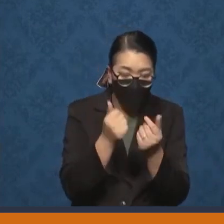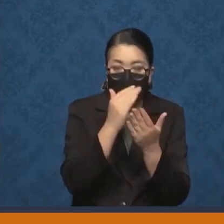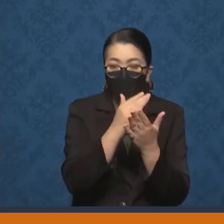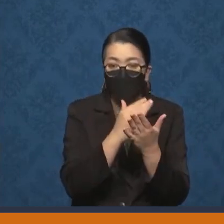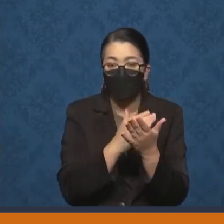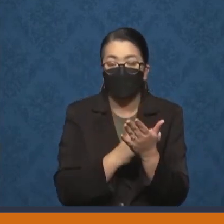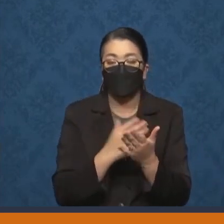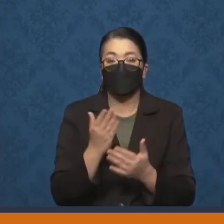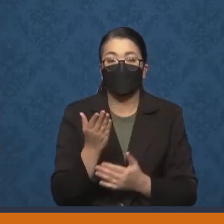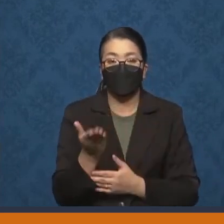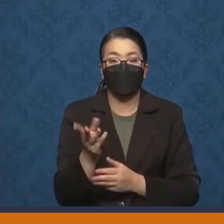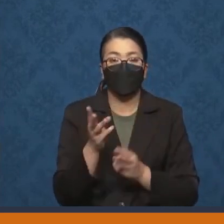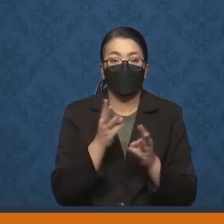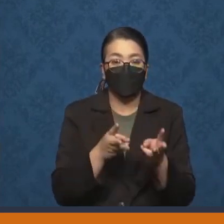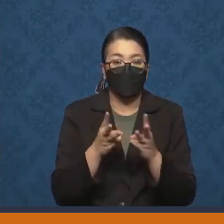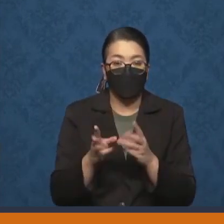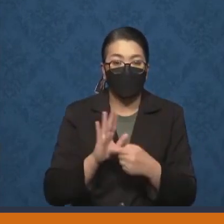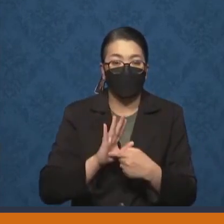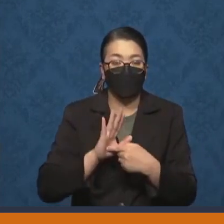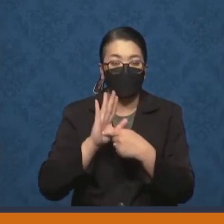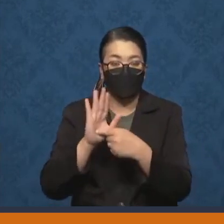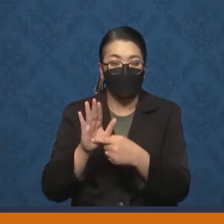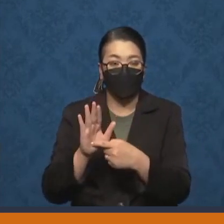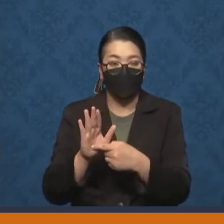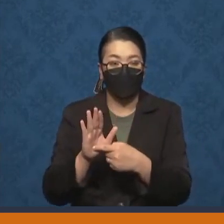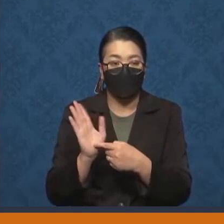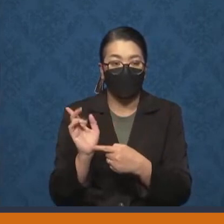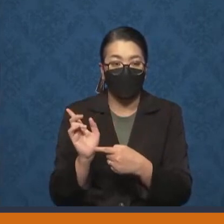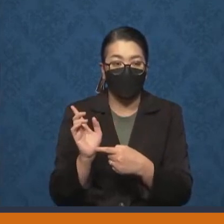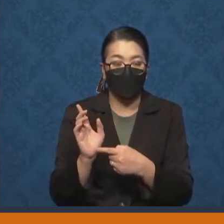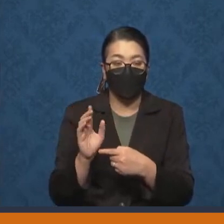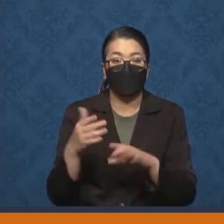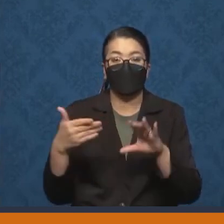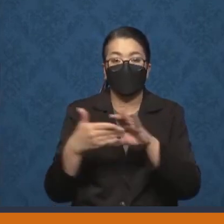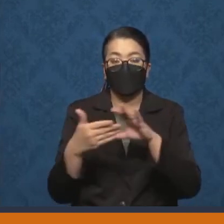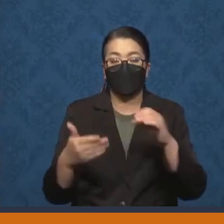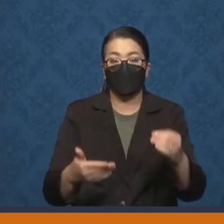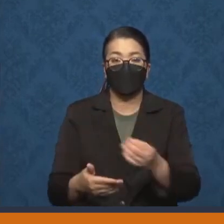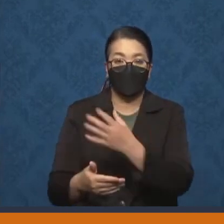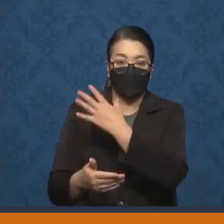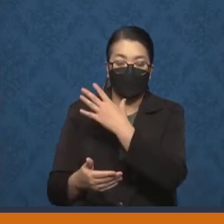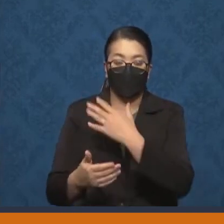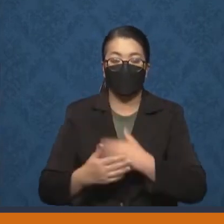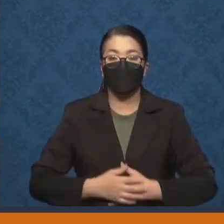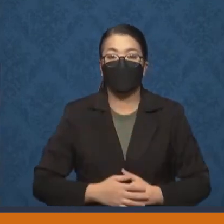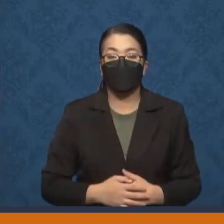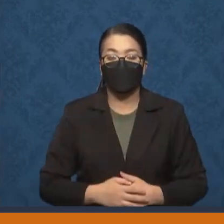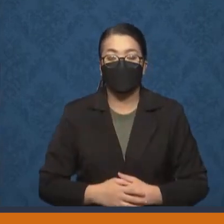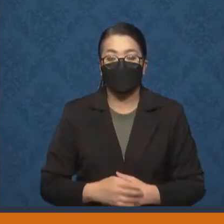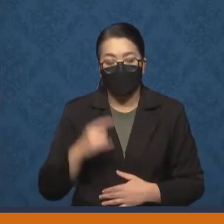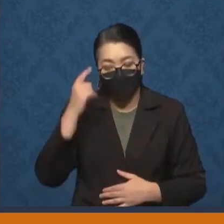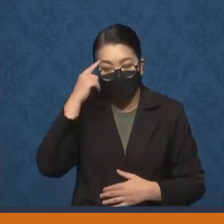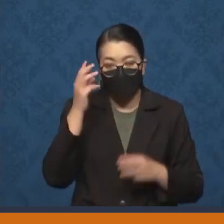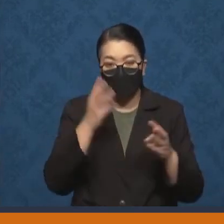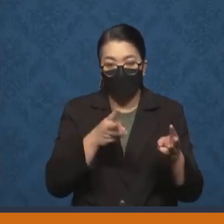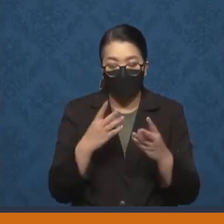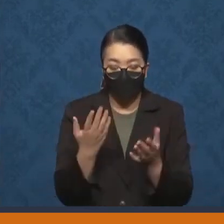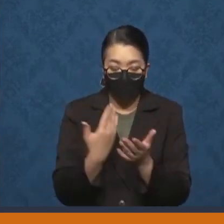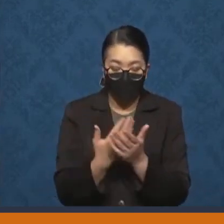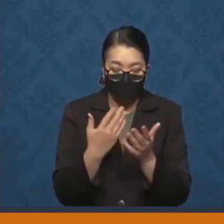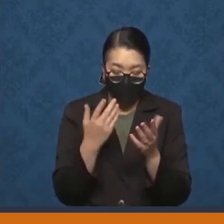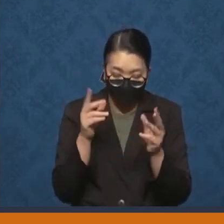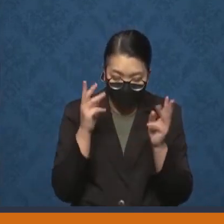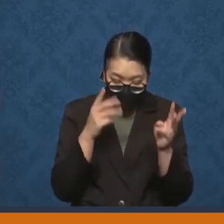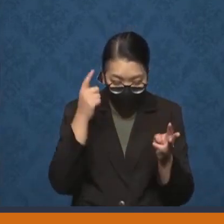นุญาตท่านประธานใช้วิธีการนำเสนอโดยการฉายแผนภาพประกอบแสดงสูตรคำนวณคร่าวๆเป็นตุ๊กตา